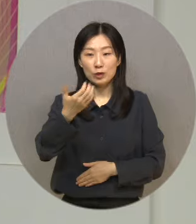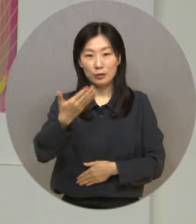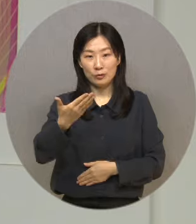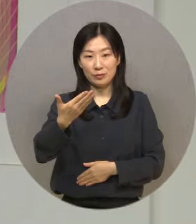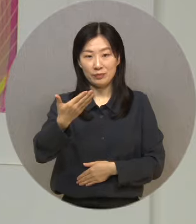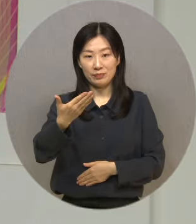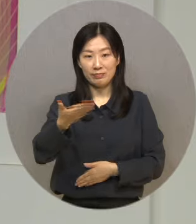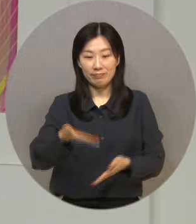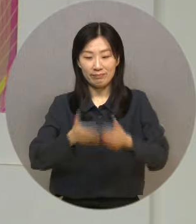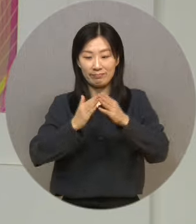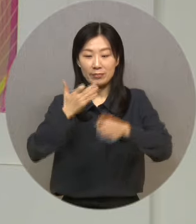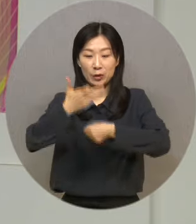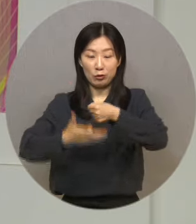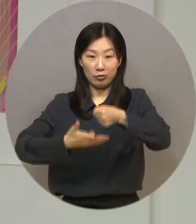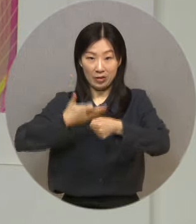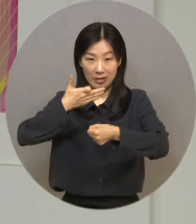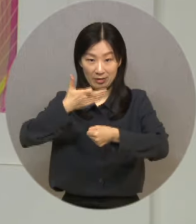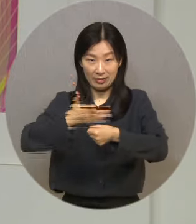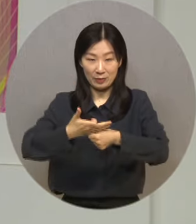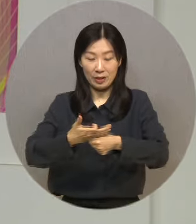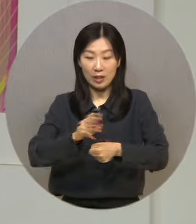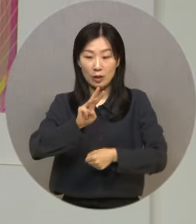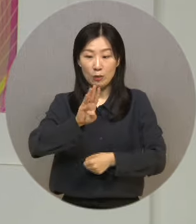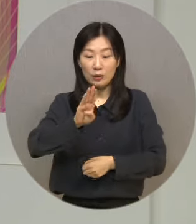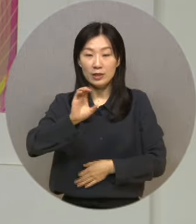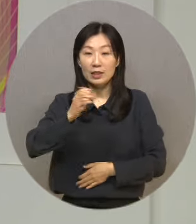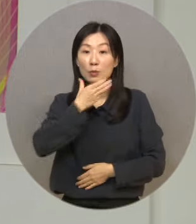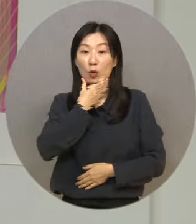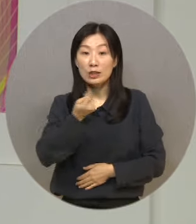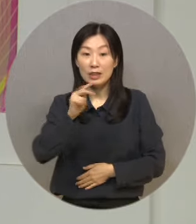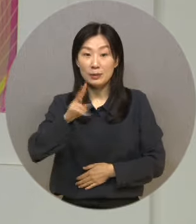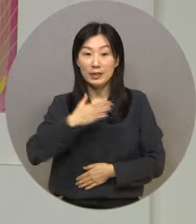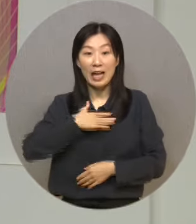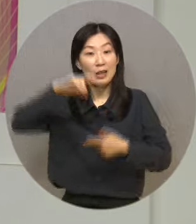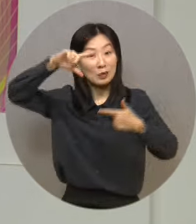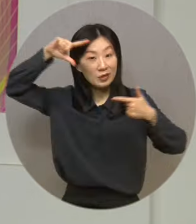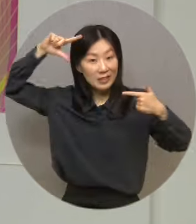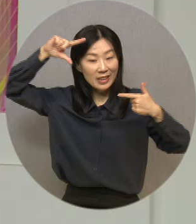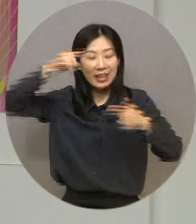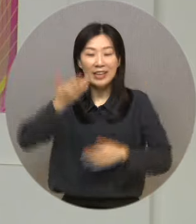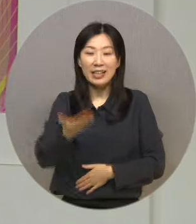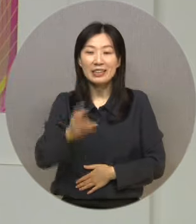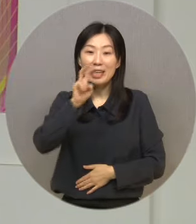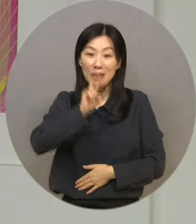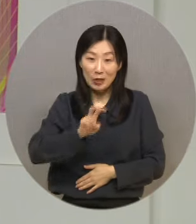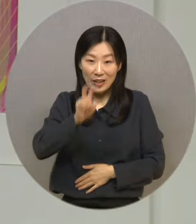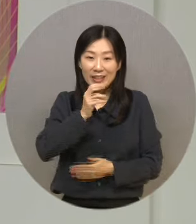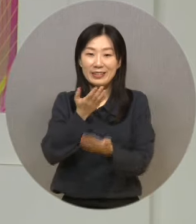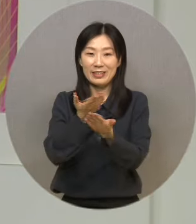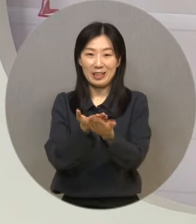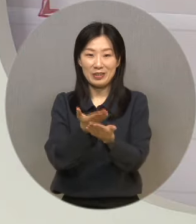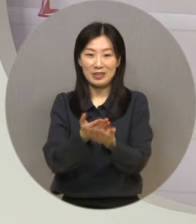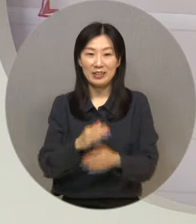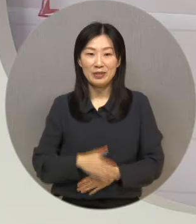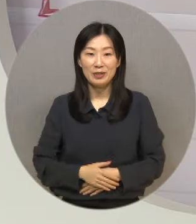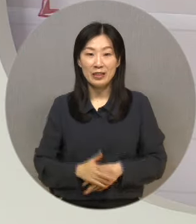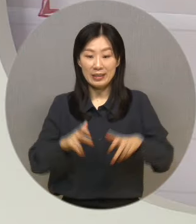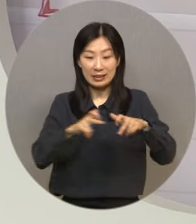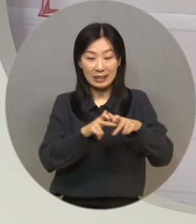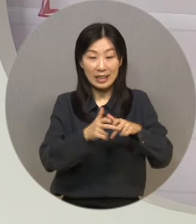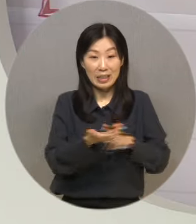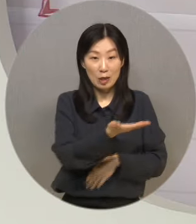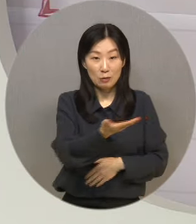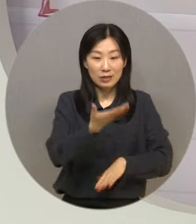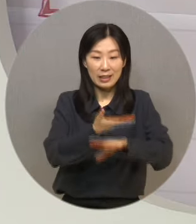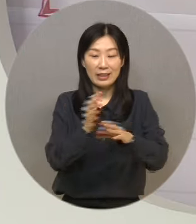개국 19주년을 맞은 WBC 복지 TV 나도 스타 당신의 노래를 들려주세요. 장애인 여러분, 다문화